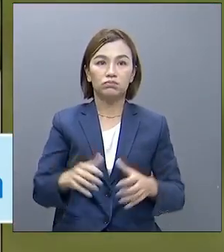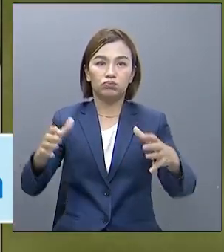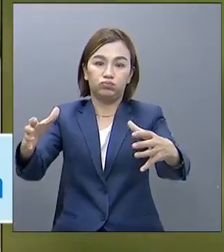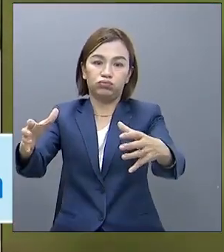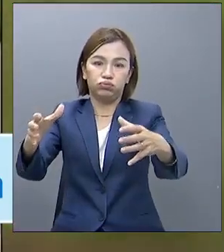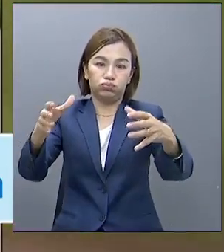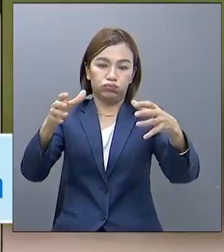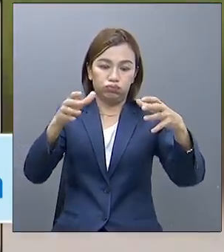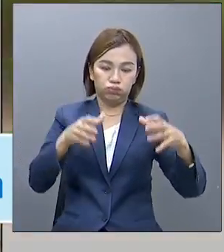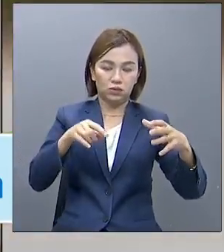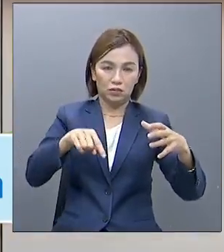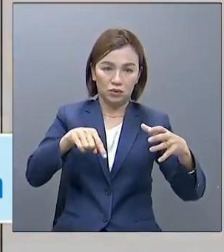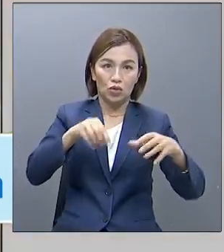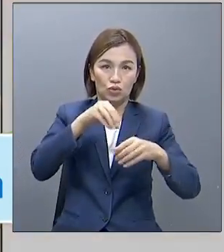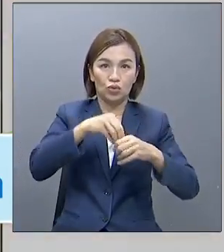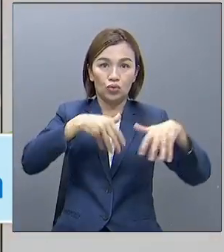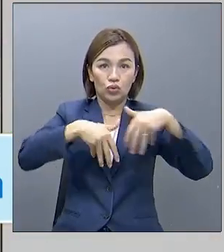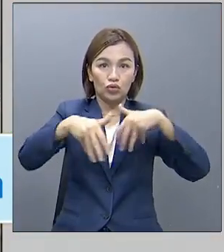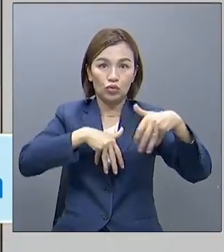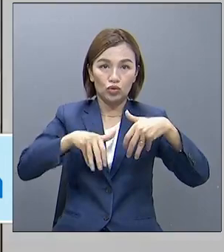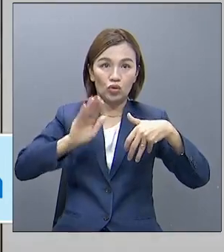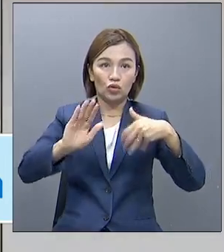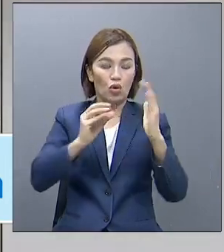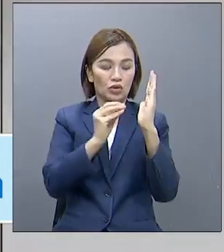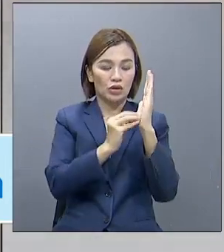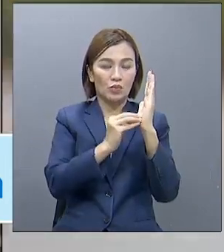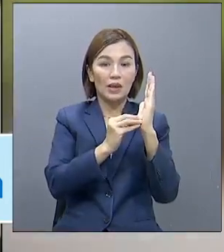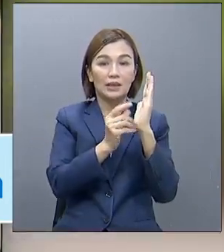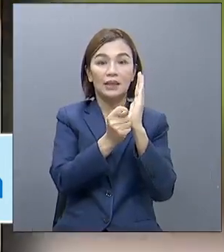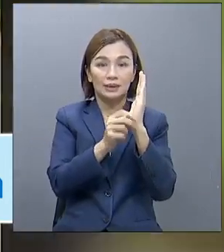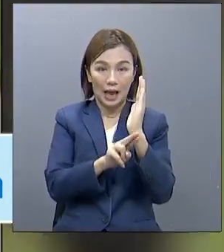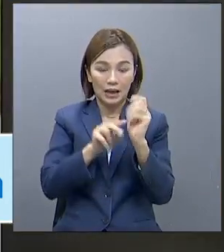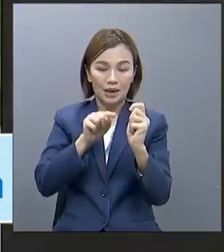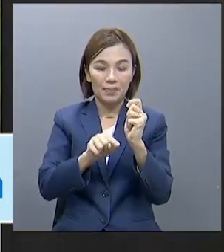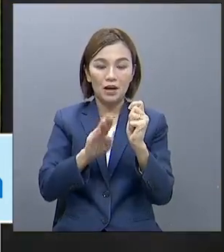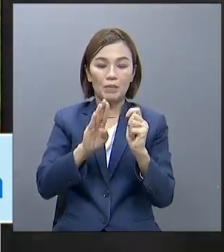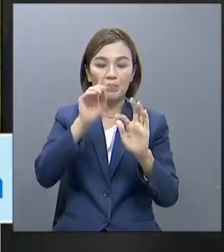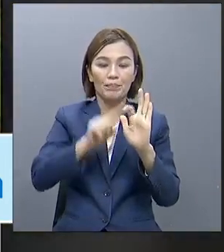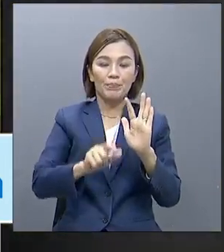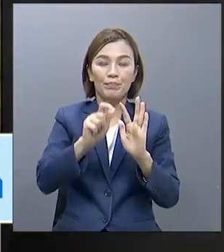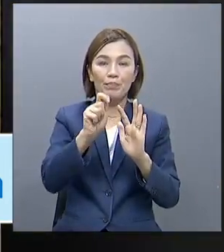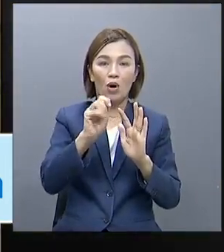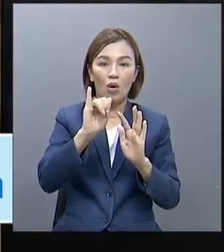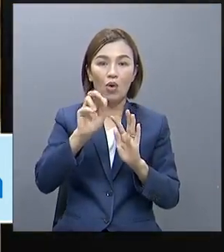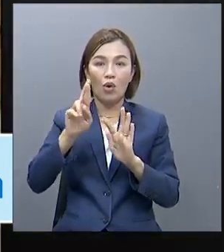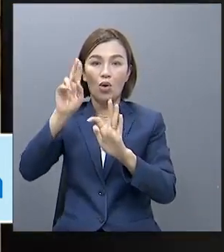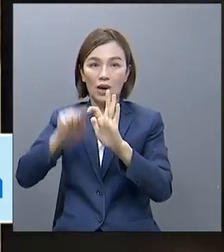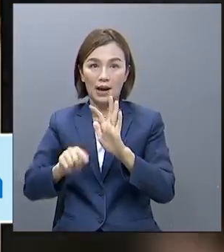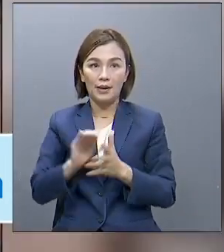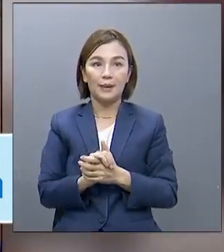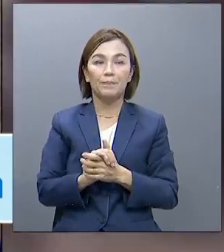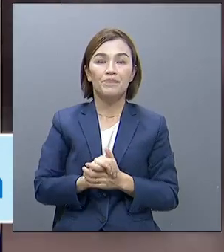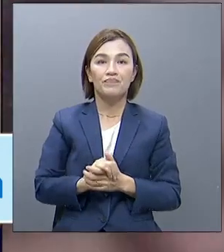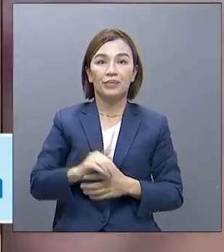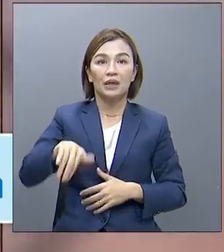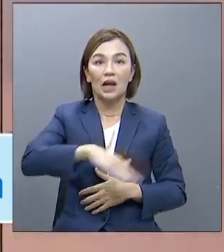อยสำนักสงฆ์คลองตะแบกตำบลช้างทูนอำเภอบ่อไร่จังหวัดตราดค่ะ หลังเจ้าหน้าที่อุทยานแห่งชาติน้ำตกคลองแก้วแล้วก็ชุ